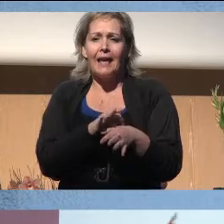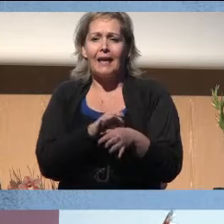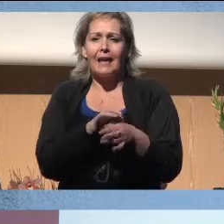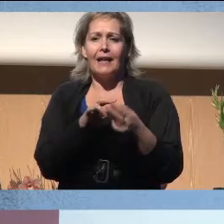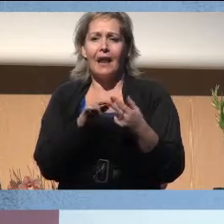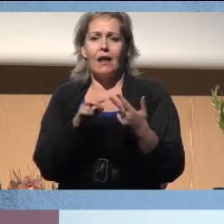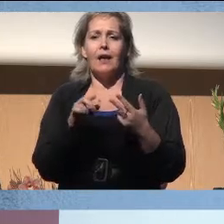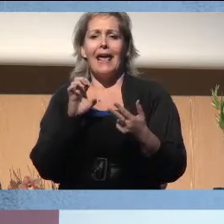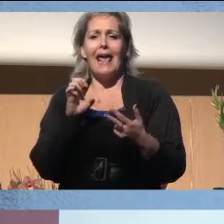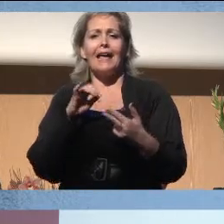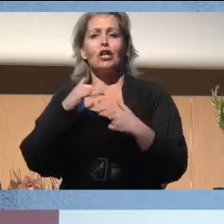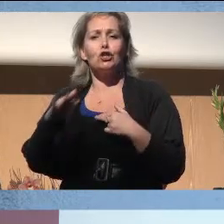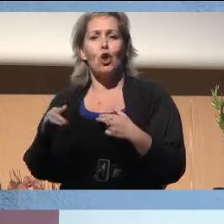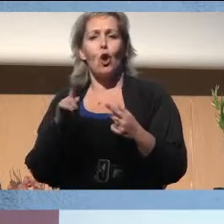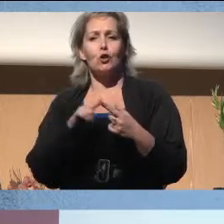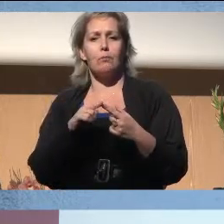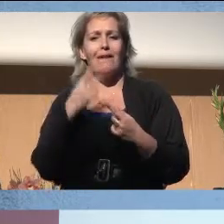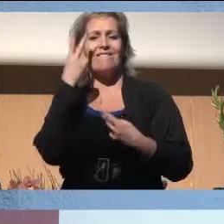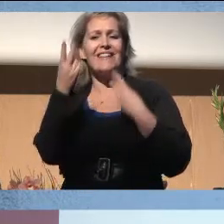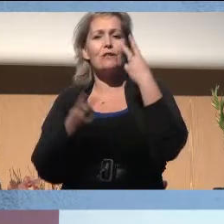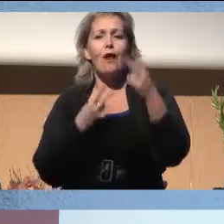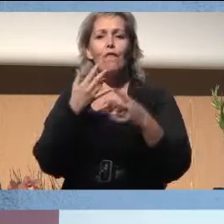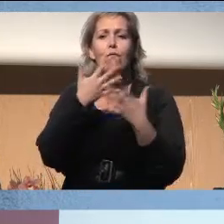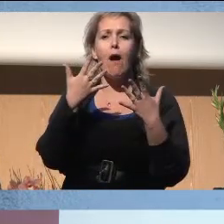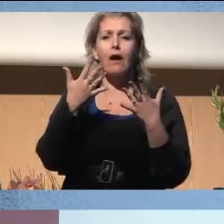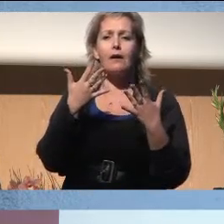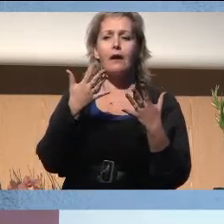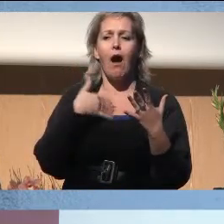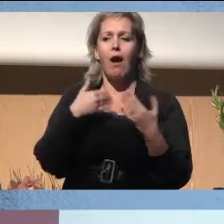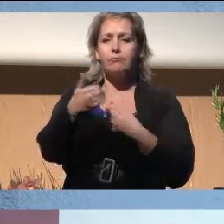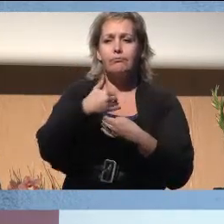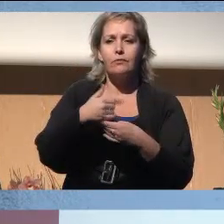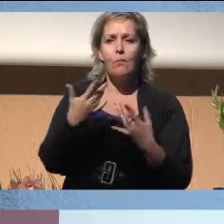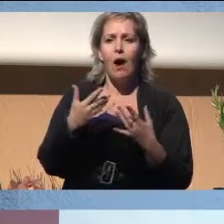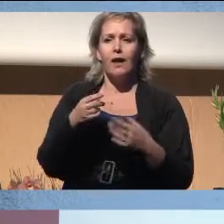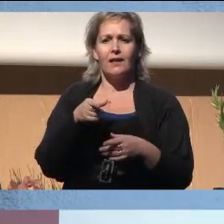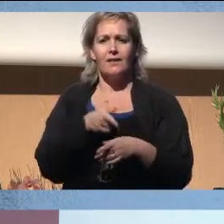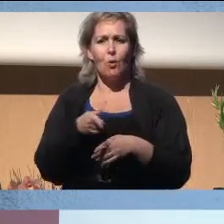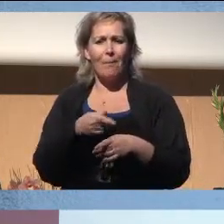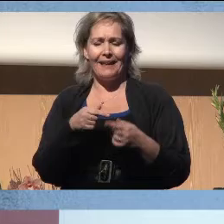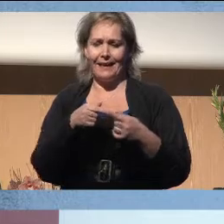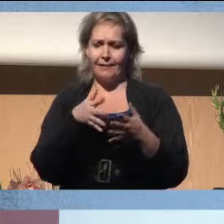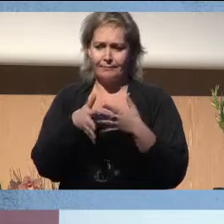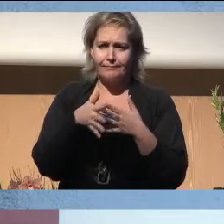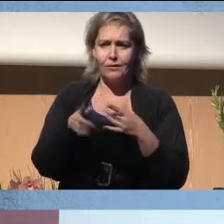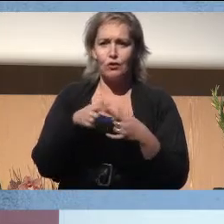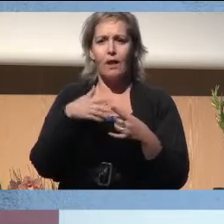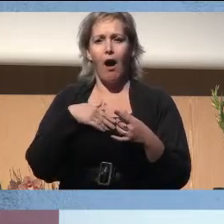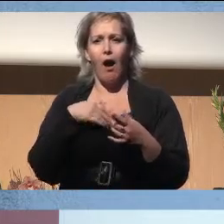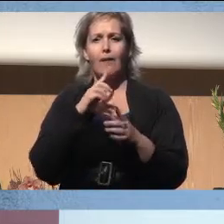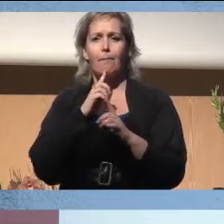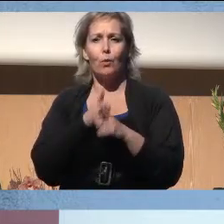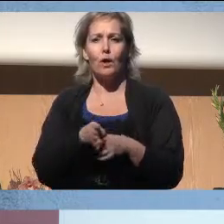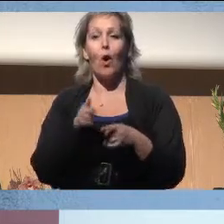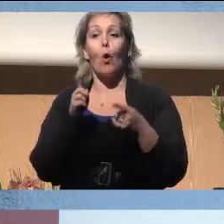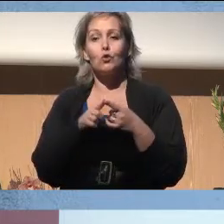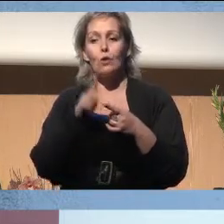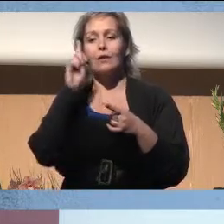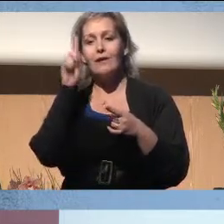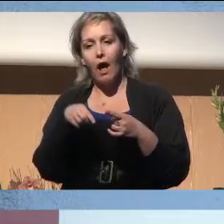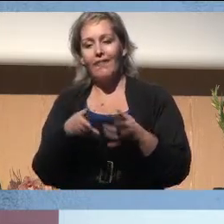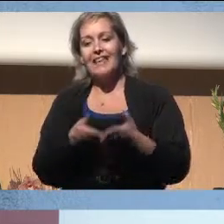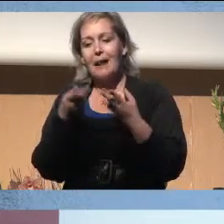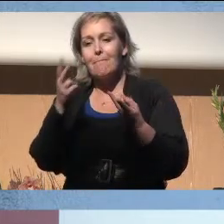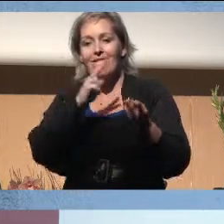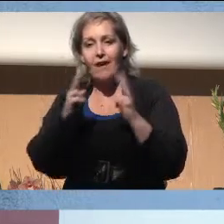Eksjö som har visualiserat hur många återbesök och koloskopier och sigmoskopier som de har bokade så att de kan